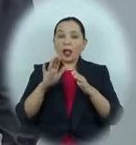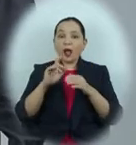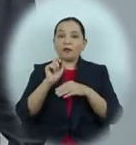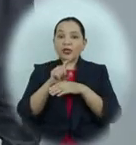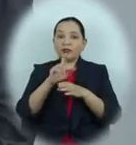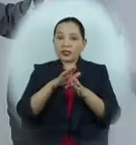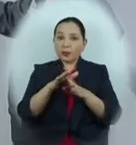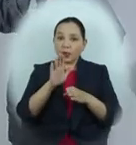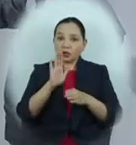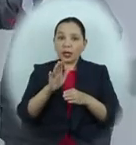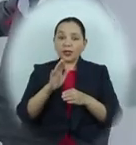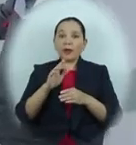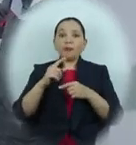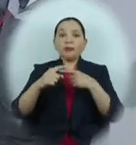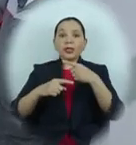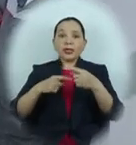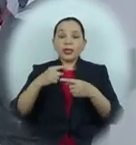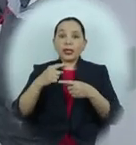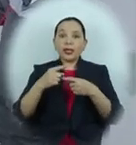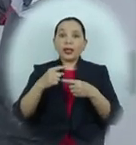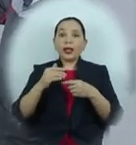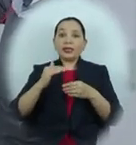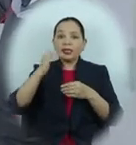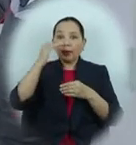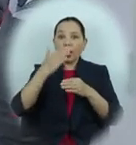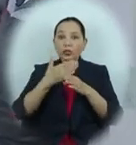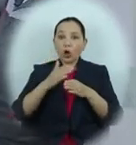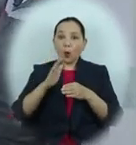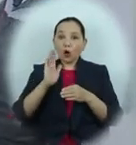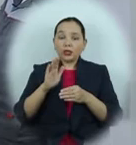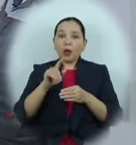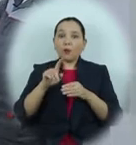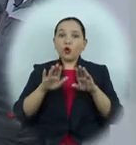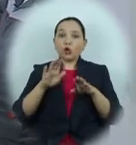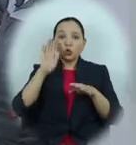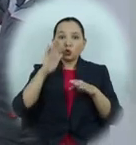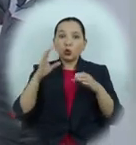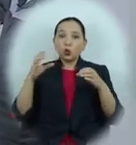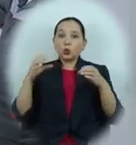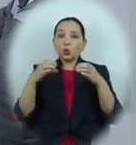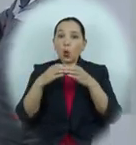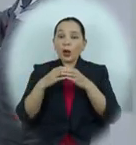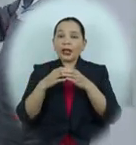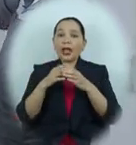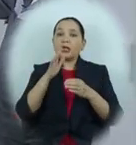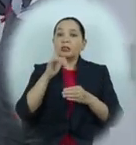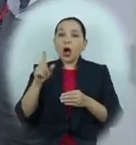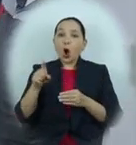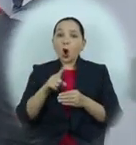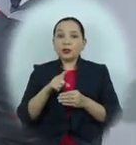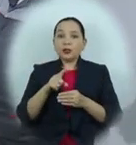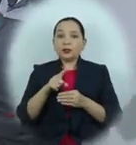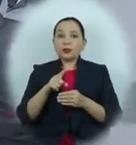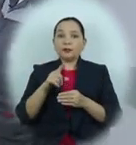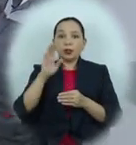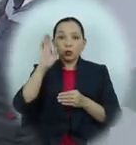vazifasini bajaradi. Keyingi tepa tomondagisi ham bu yerga suv to'plangan zahoti